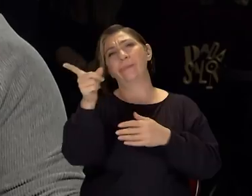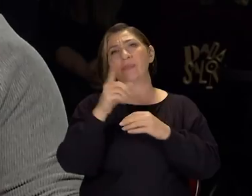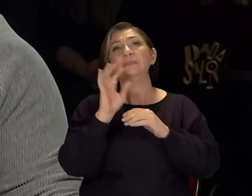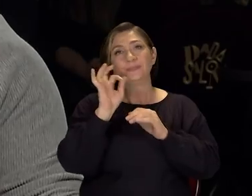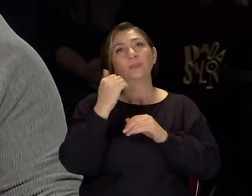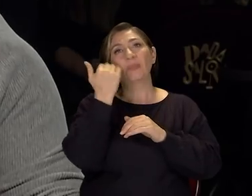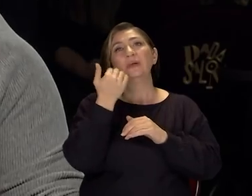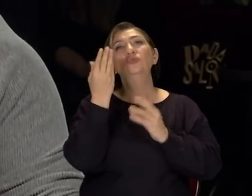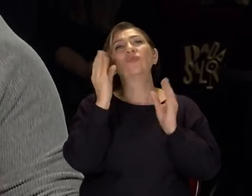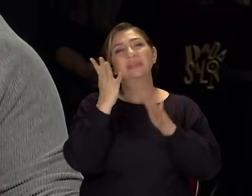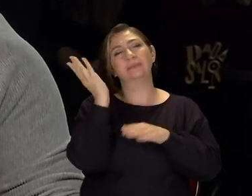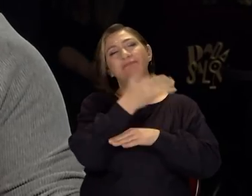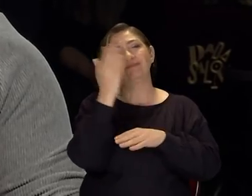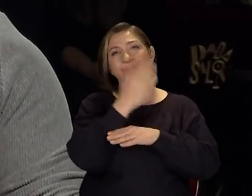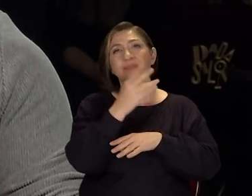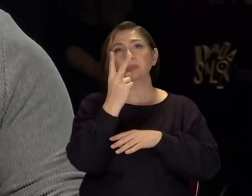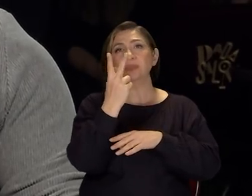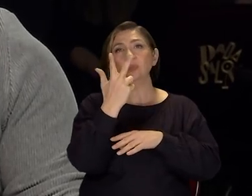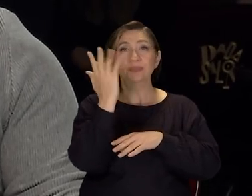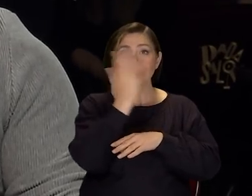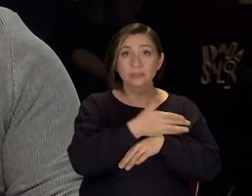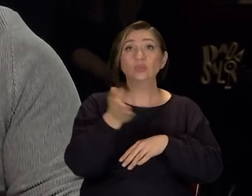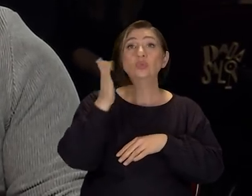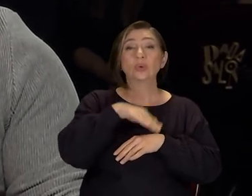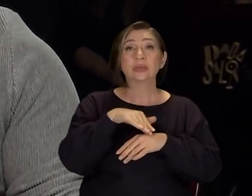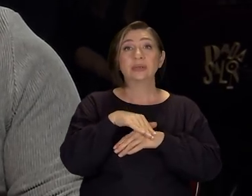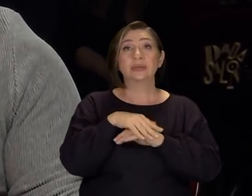Beyaz'a gittim çok. 2-3 kere gittim. Ondan sonra